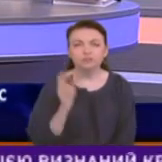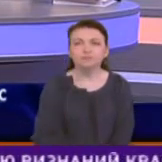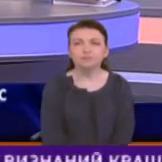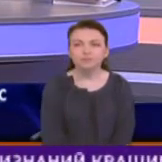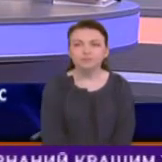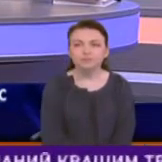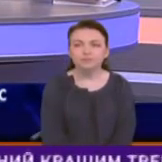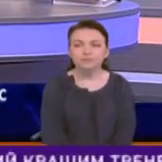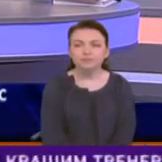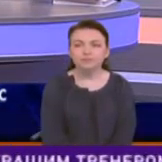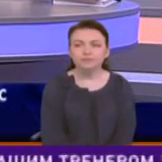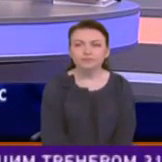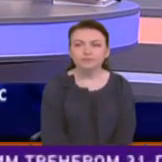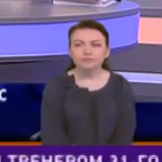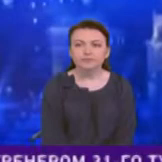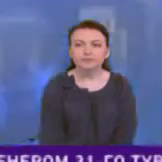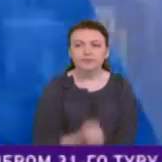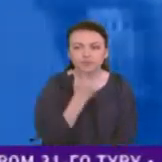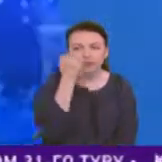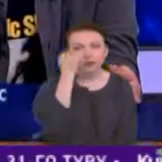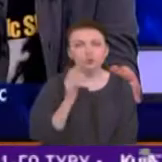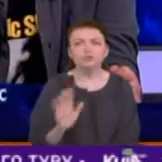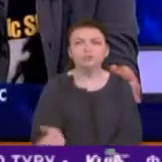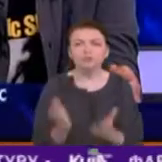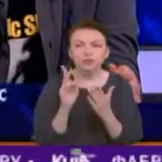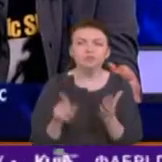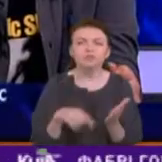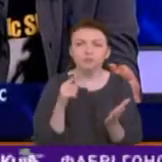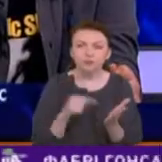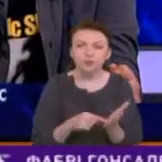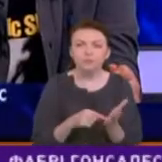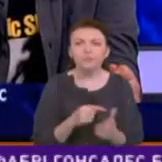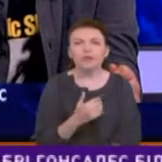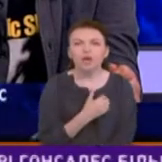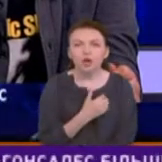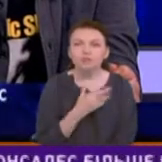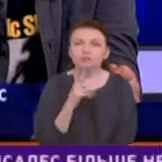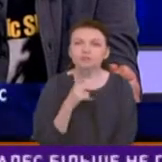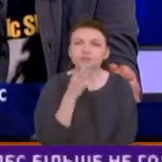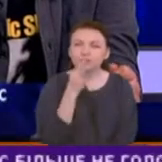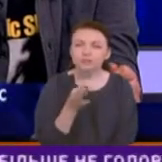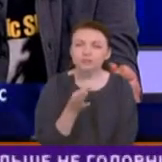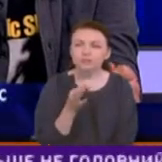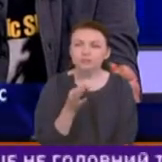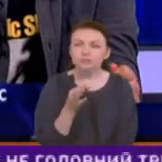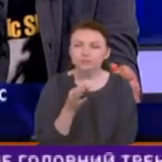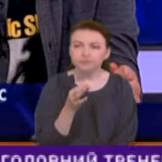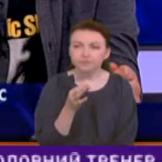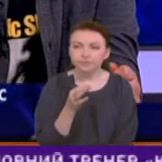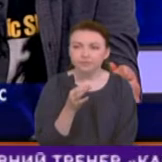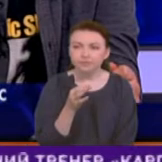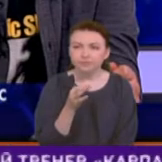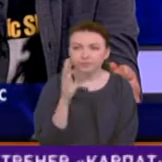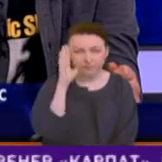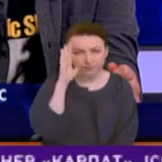Василю. Дякую, що ви оце підняли цю тему. Я хотів би сказати пану